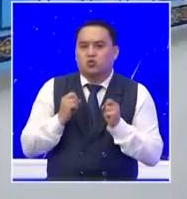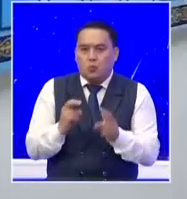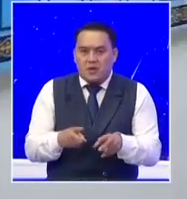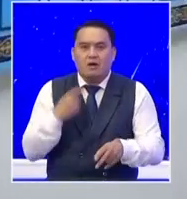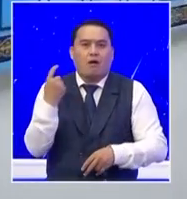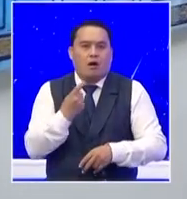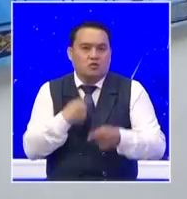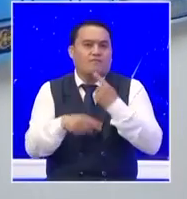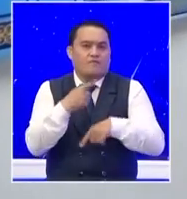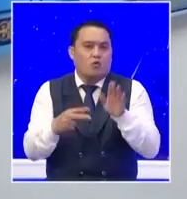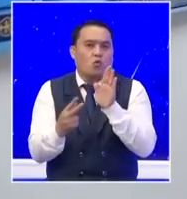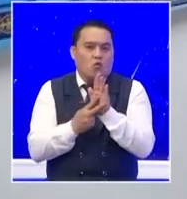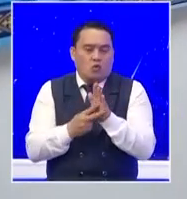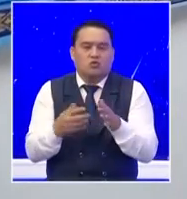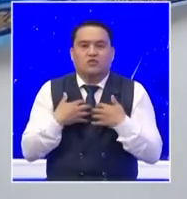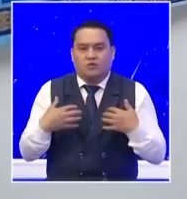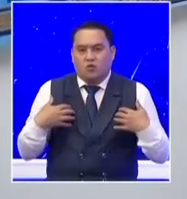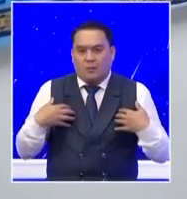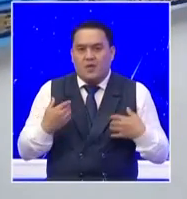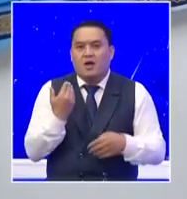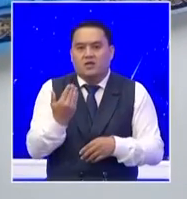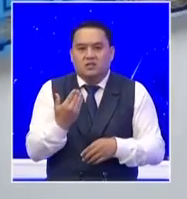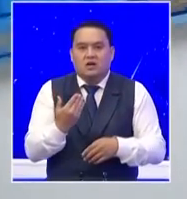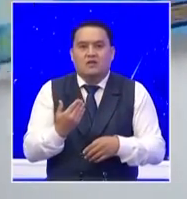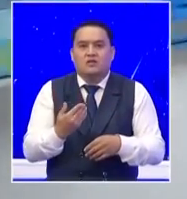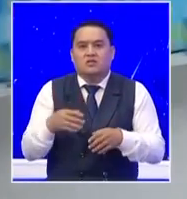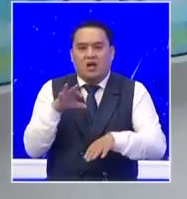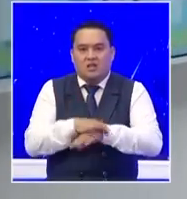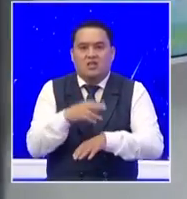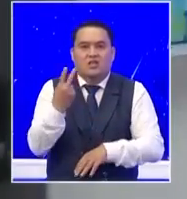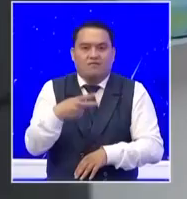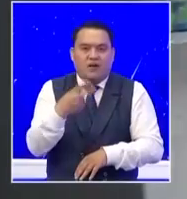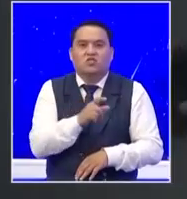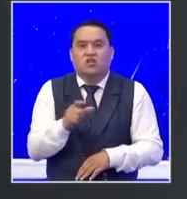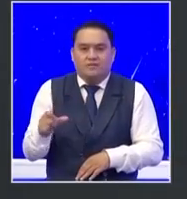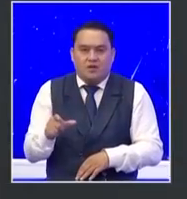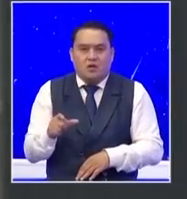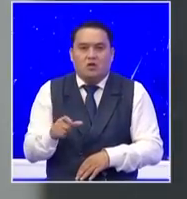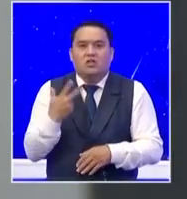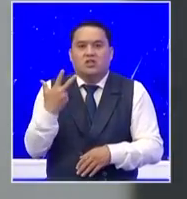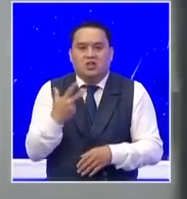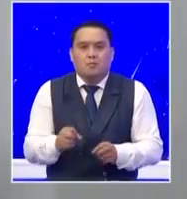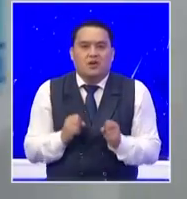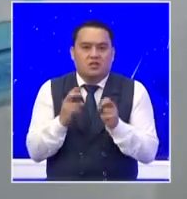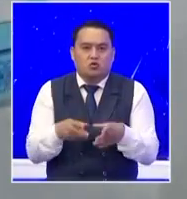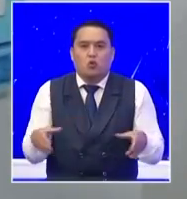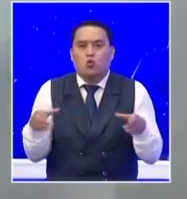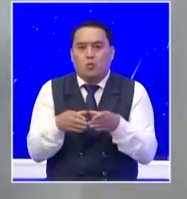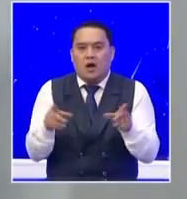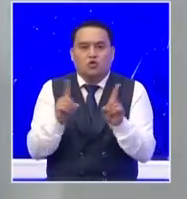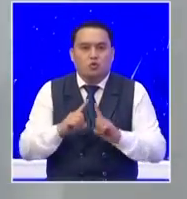а владельцам возвращено 8 голов скота. За скотокрадство задержано 20 подозреваемых и разоблачено 3 преступные